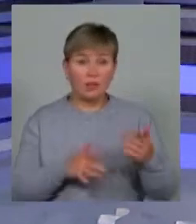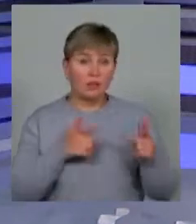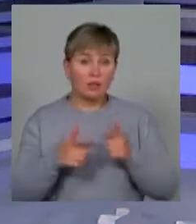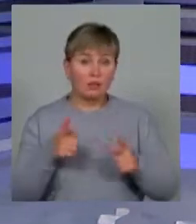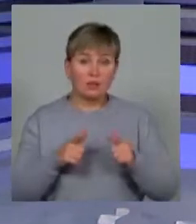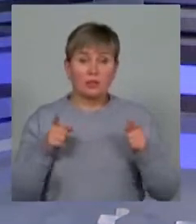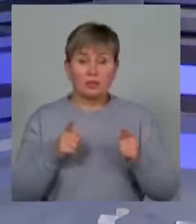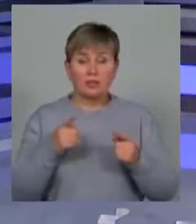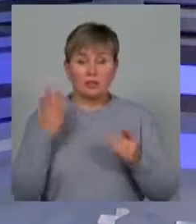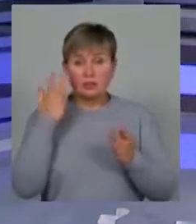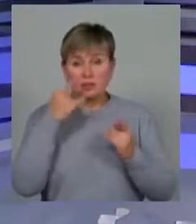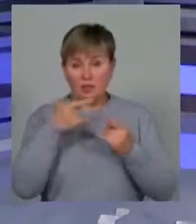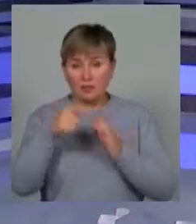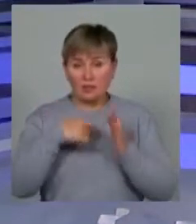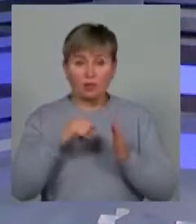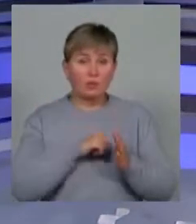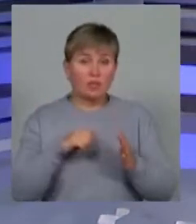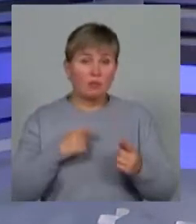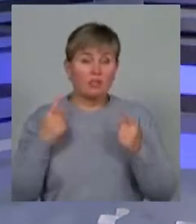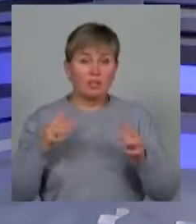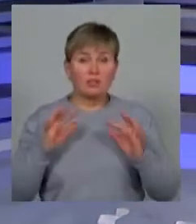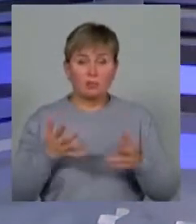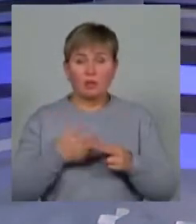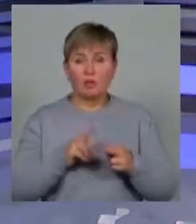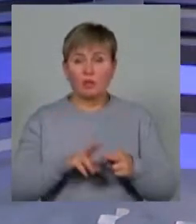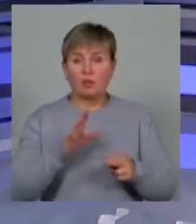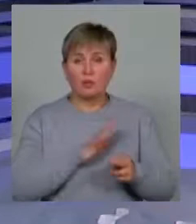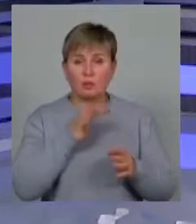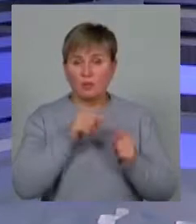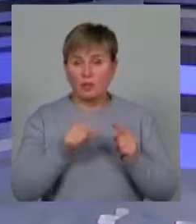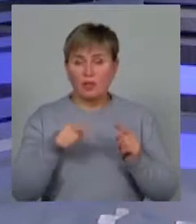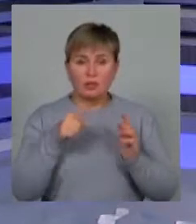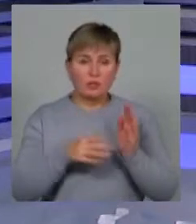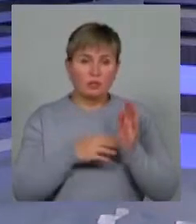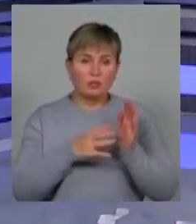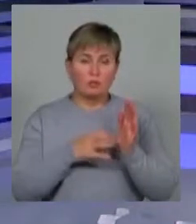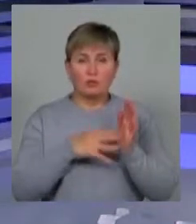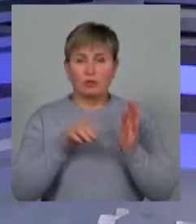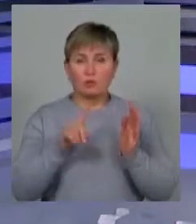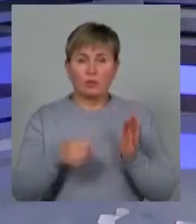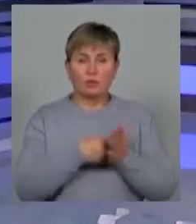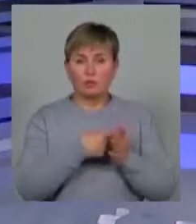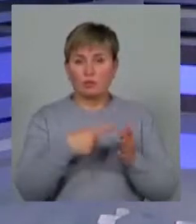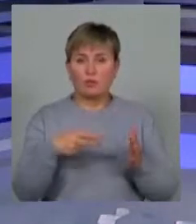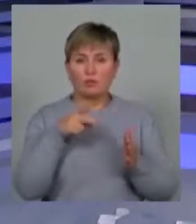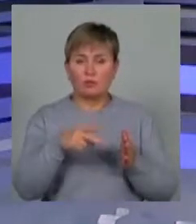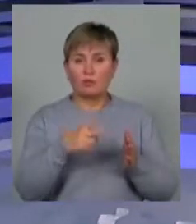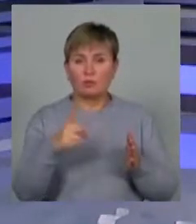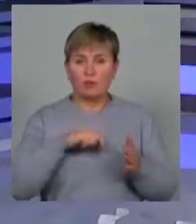Мы продолжаем готовить цикл телевизионных сюжетов о самых знаковых событиях, которые произошли в период с 1991